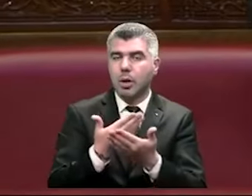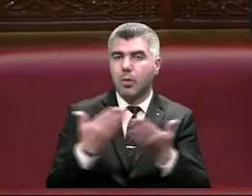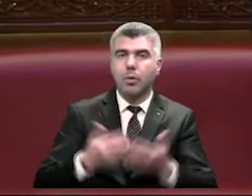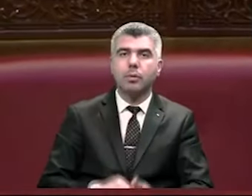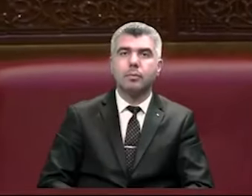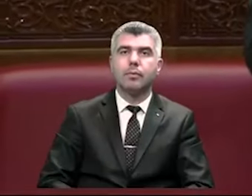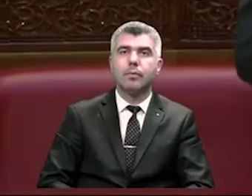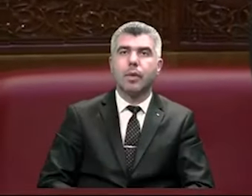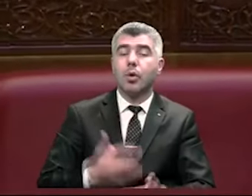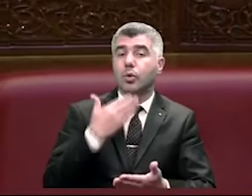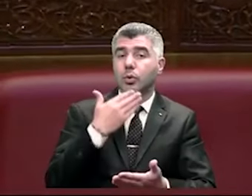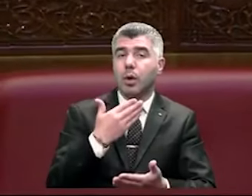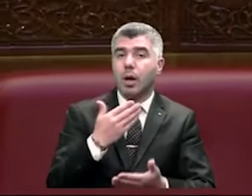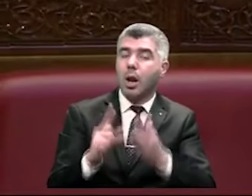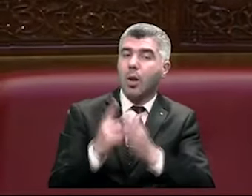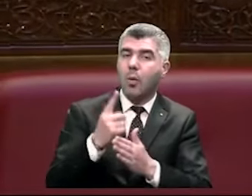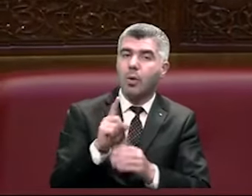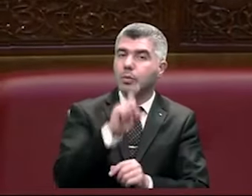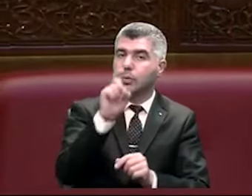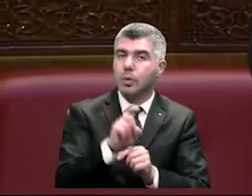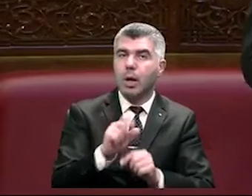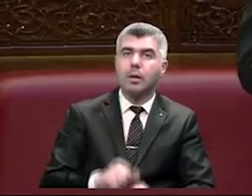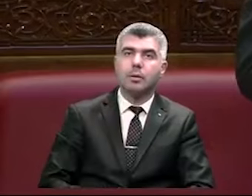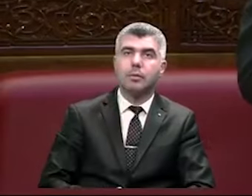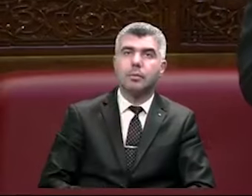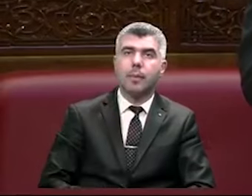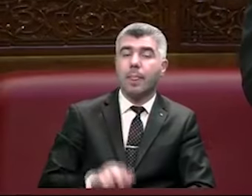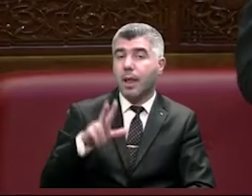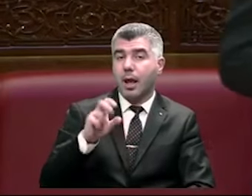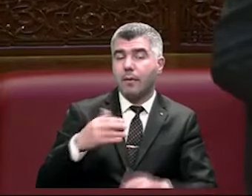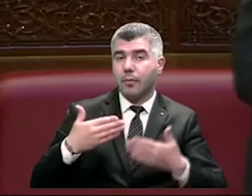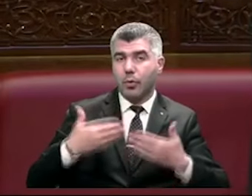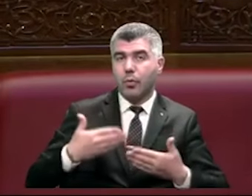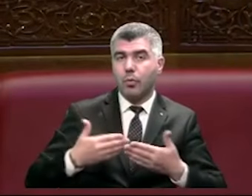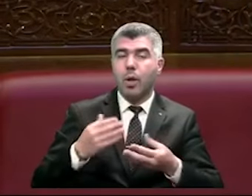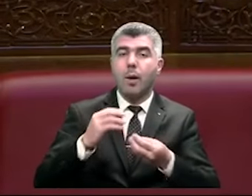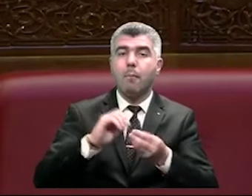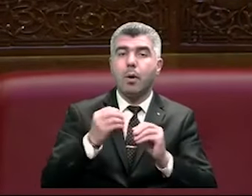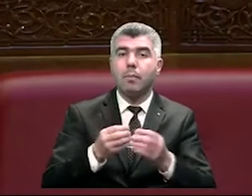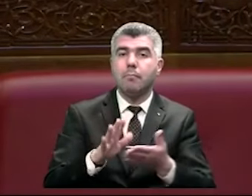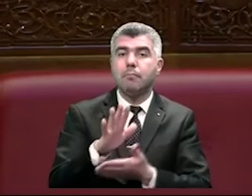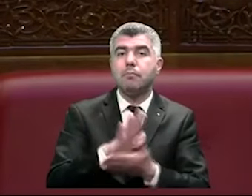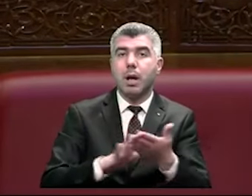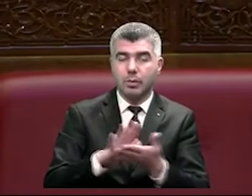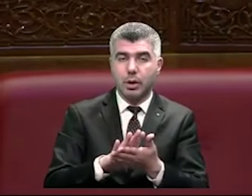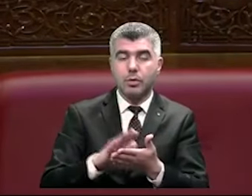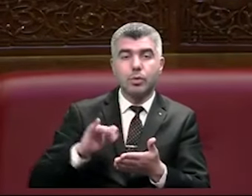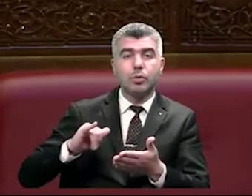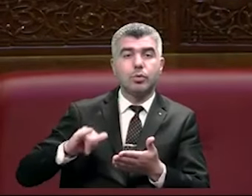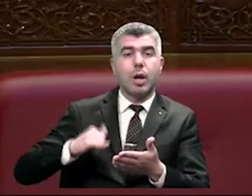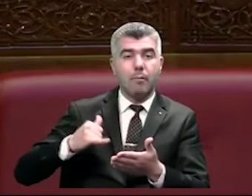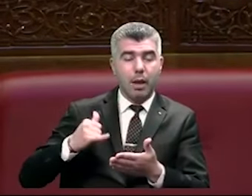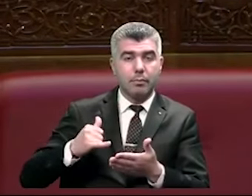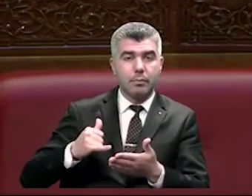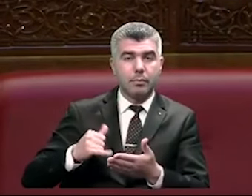اولا شكرا على السؤالي كتعرفوا اليوم من المشاكل الكبرى اللي مطروحه على الشباب ديالنا